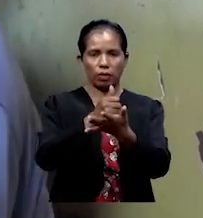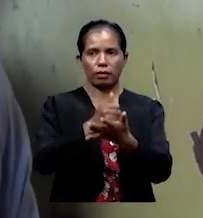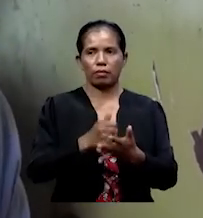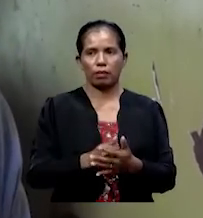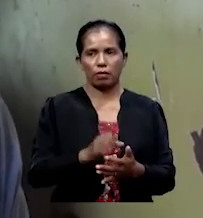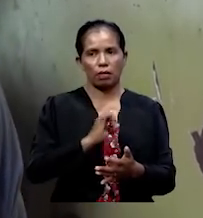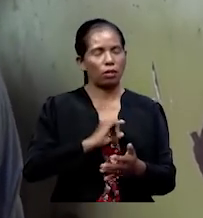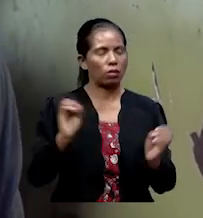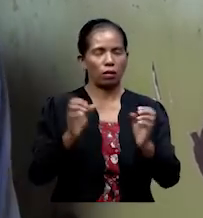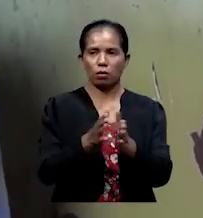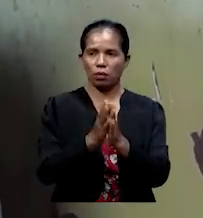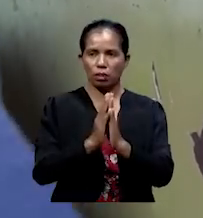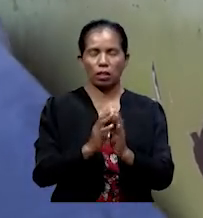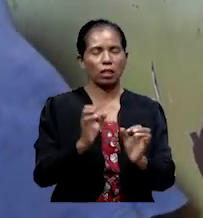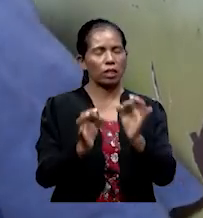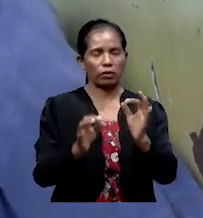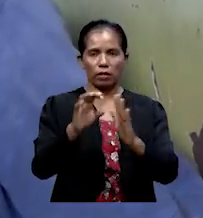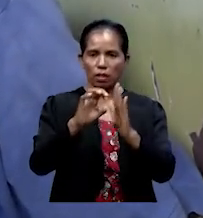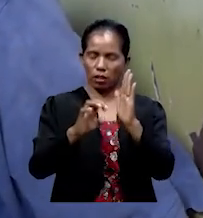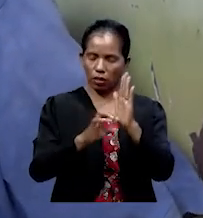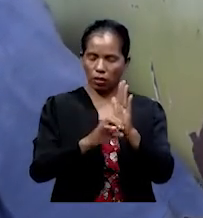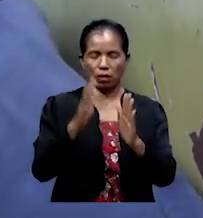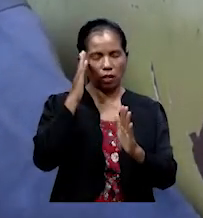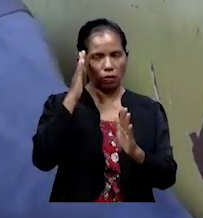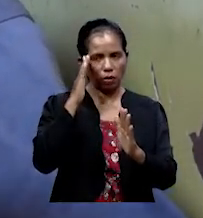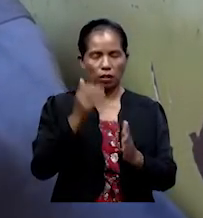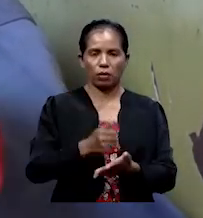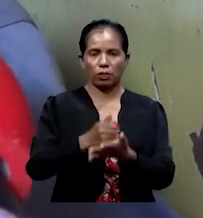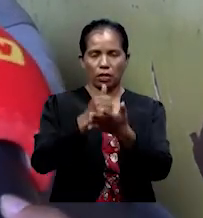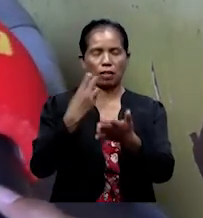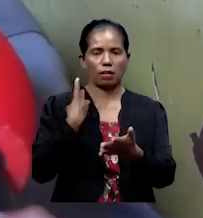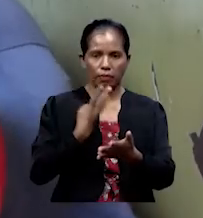Allah usung si staru ihanu yang rumah apa sih naruh